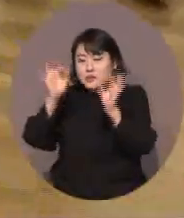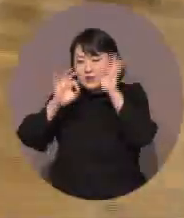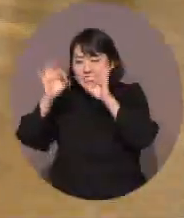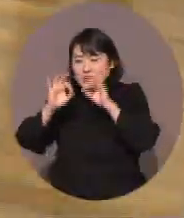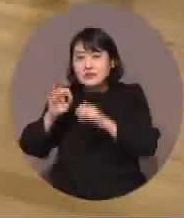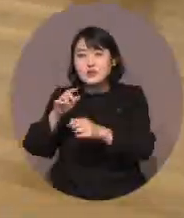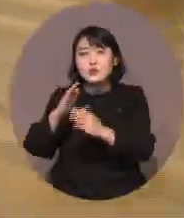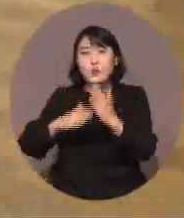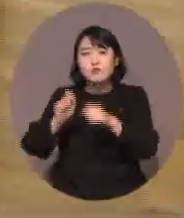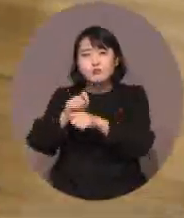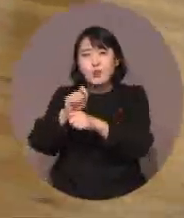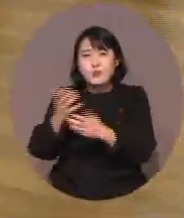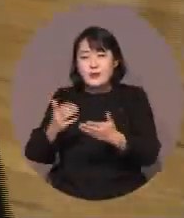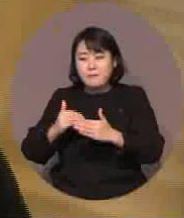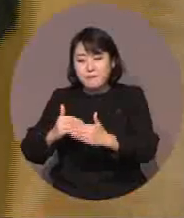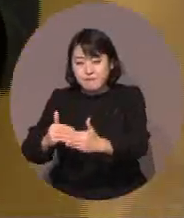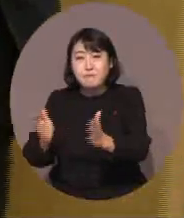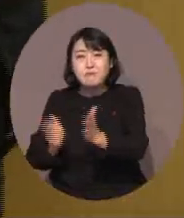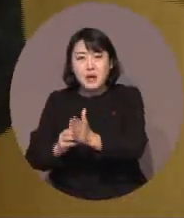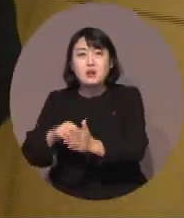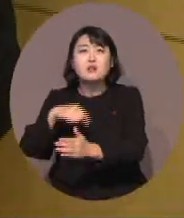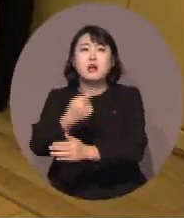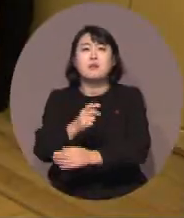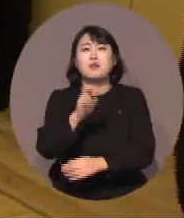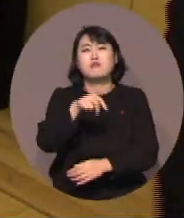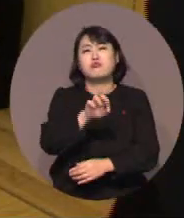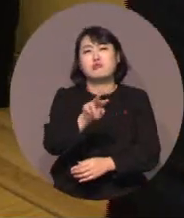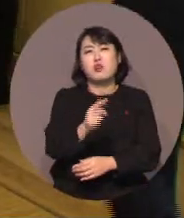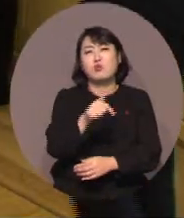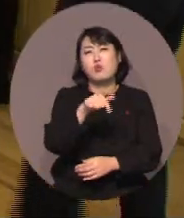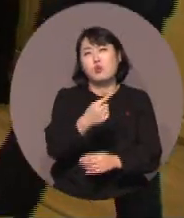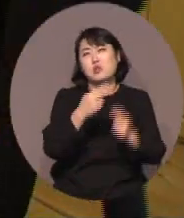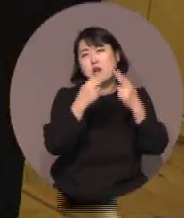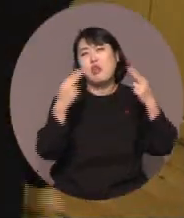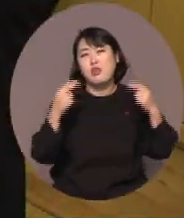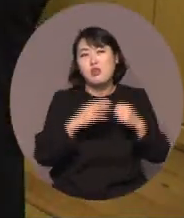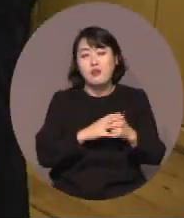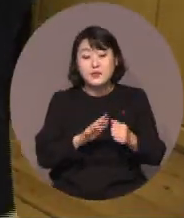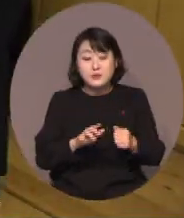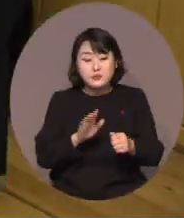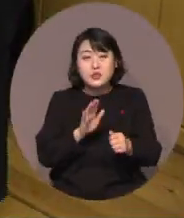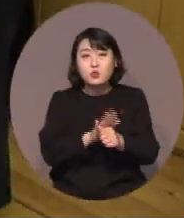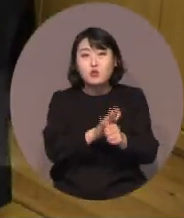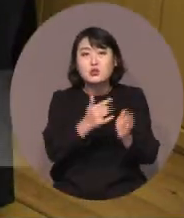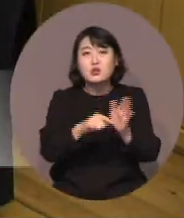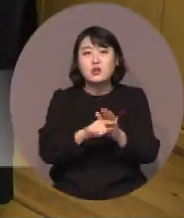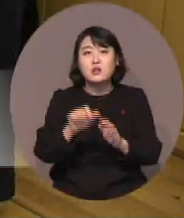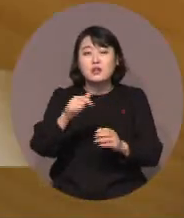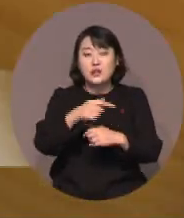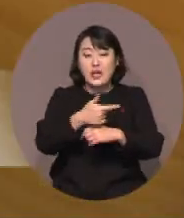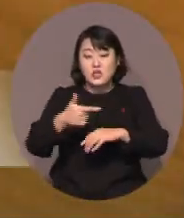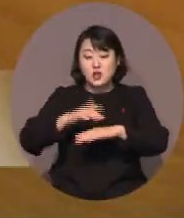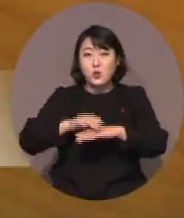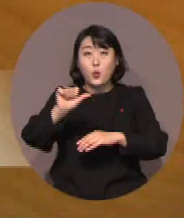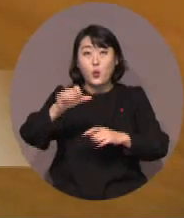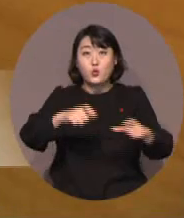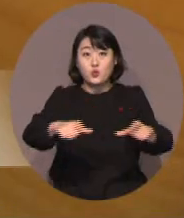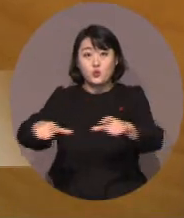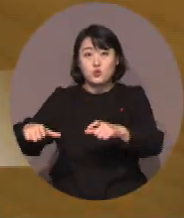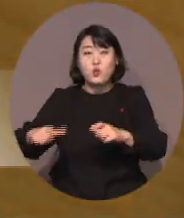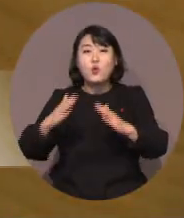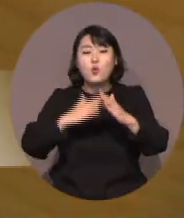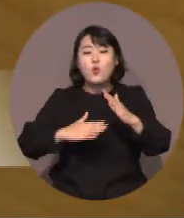이런 고독사는 보통 무연고 장내 대상이 됩니다이 절차를 지원하기 위해 대전 5개 자치구 모두